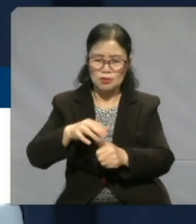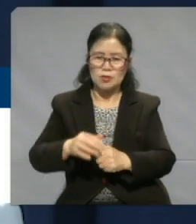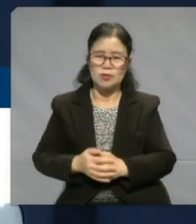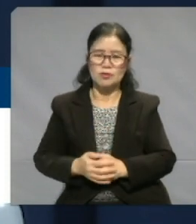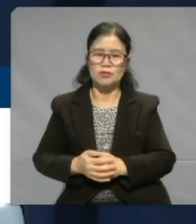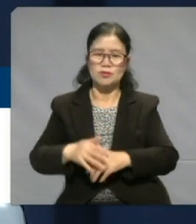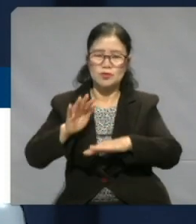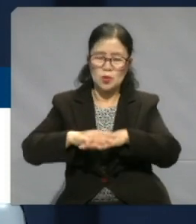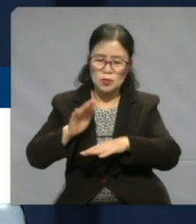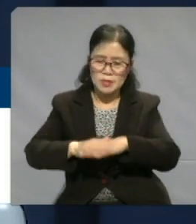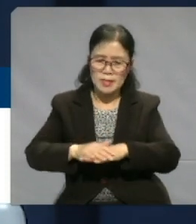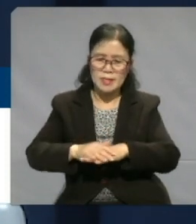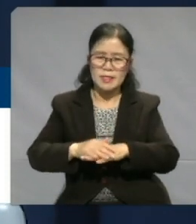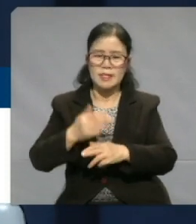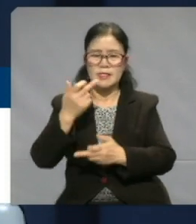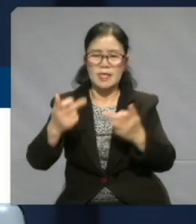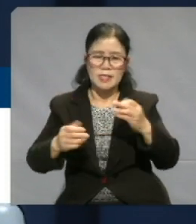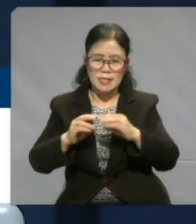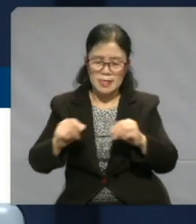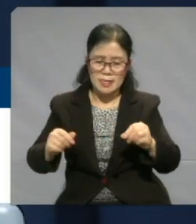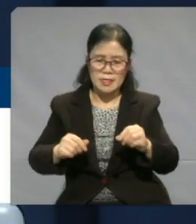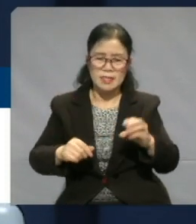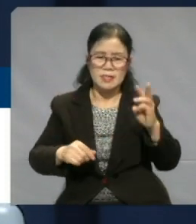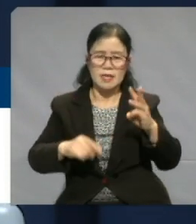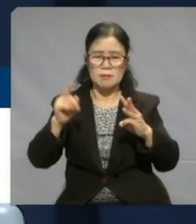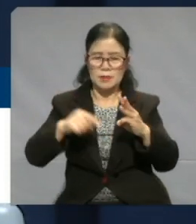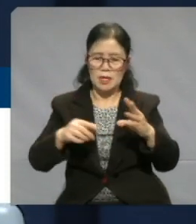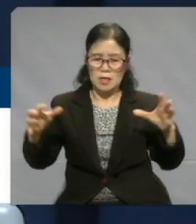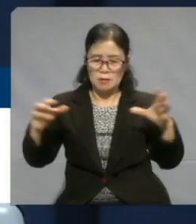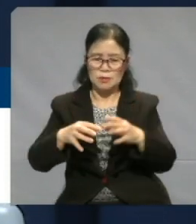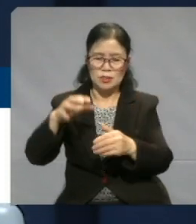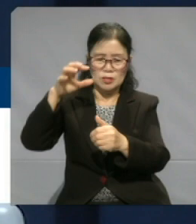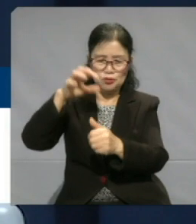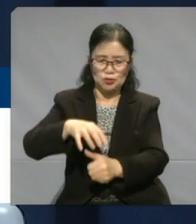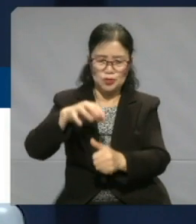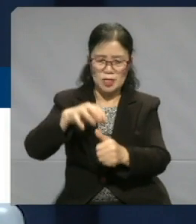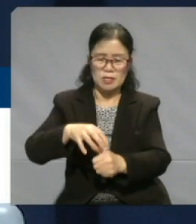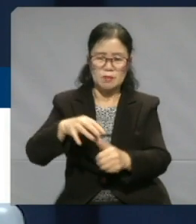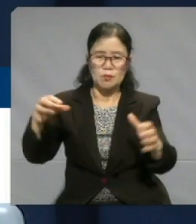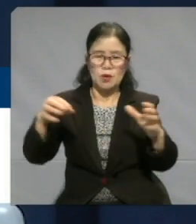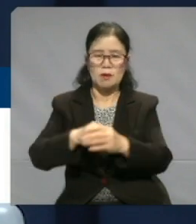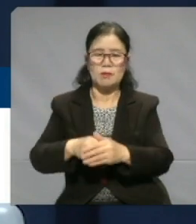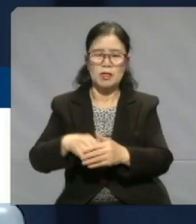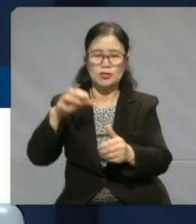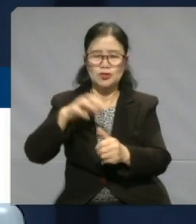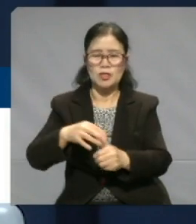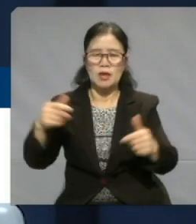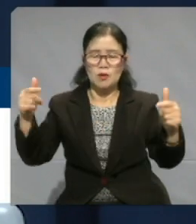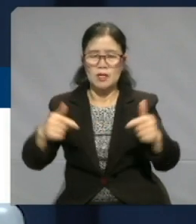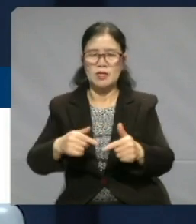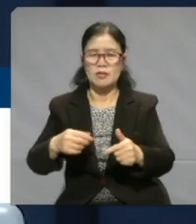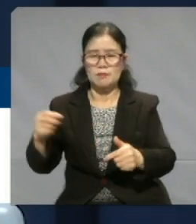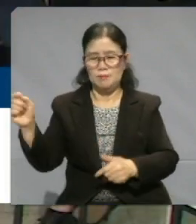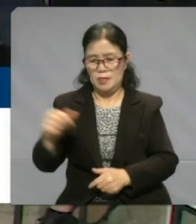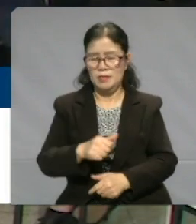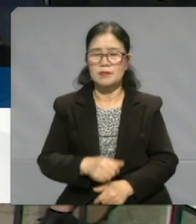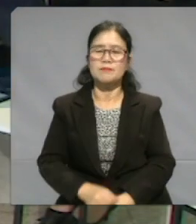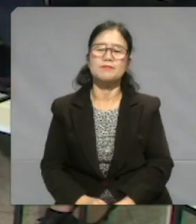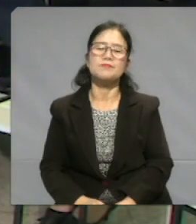구역, 농지, 산지 등 3대 입지 규제를 포함한 규제 완화를